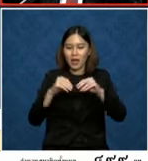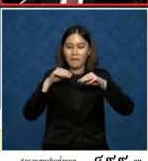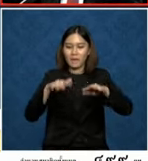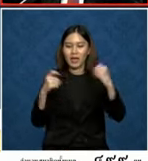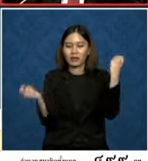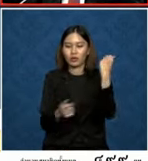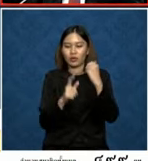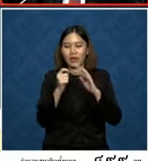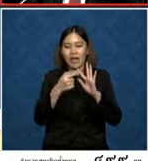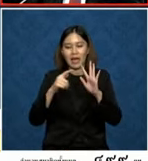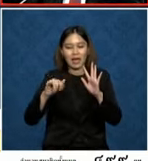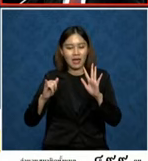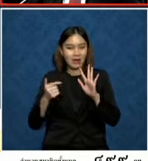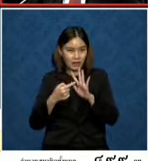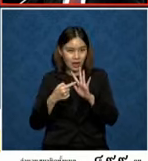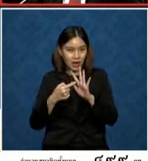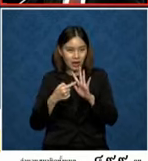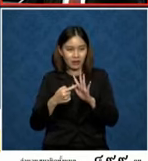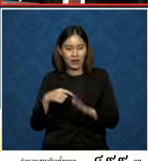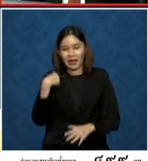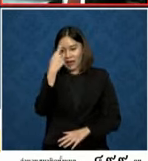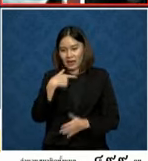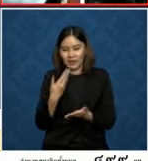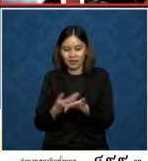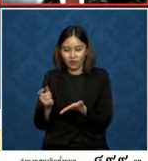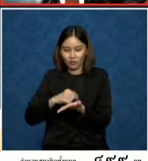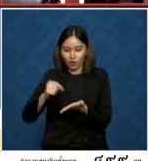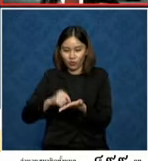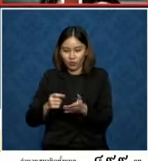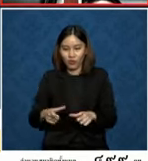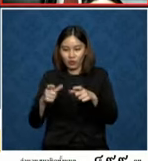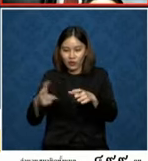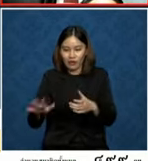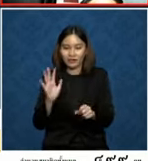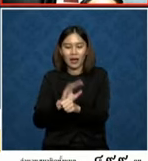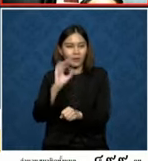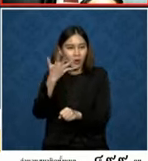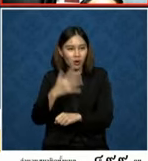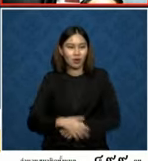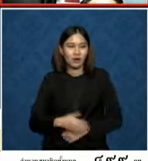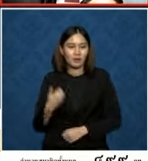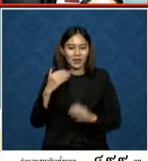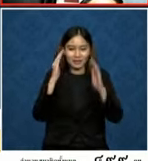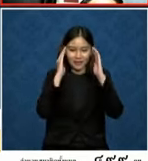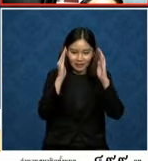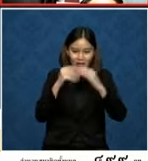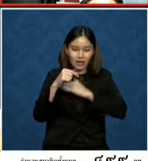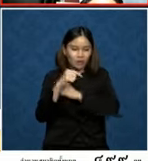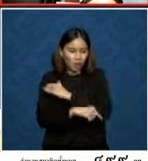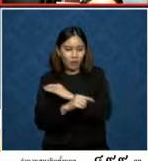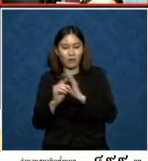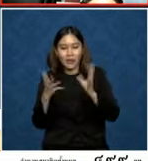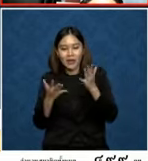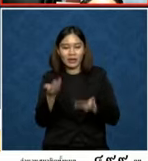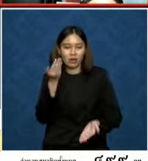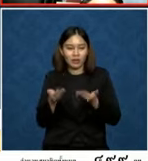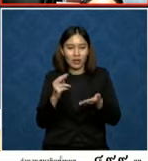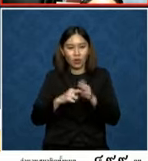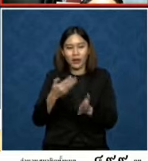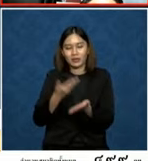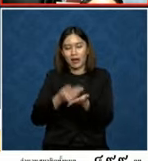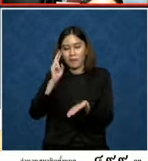ษทางอาญาให้คนที่ออกเช็คแล้วมีเงินในบัญชีไม่พอจ่ายไม่ว่าจะมีเจตนาทุจริตหรือไม่จะต้องถูกป